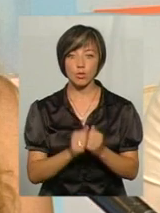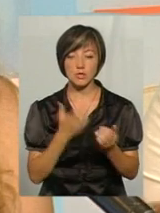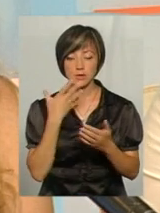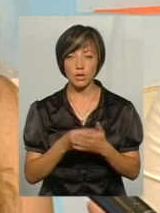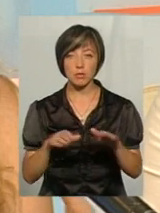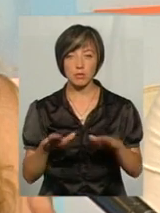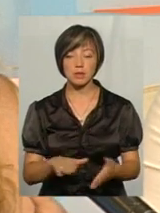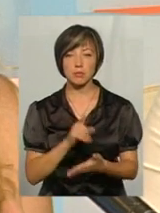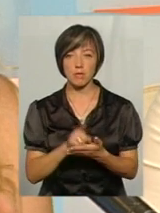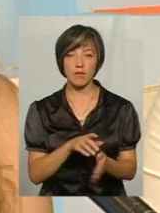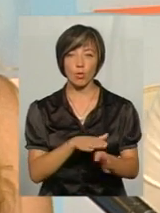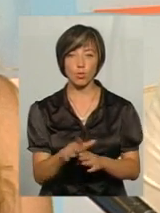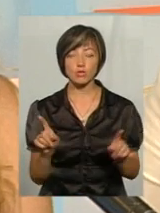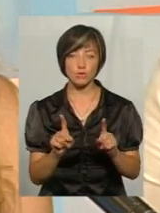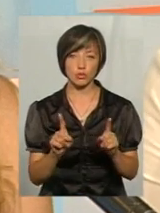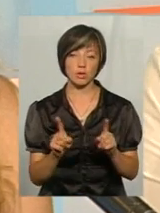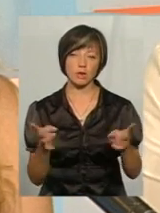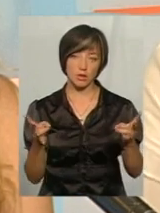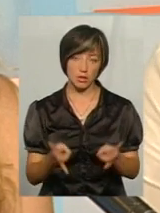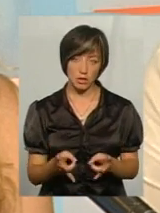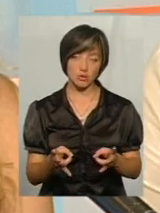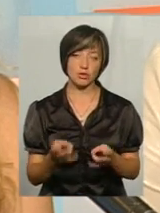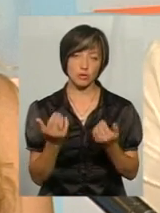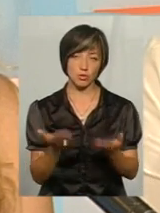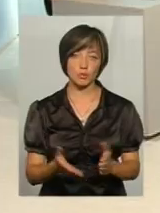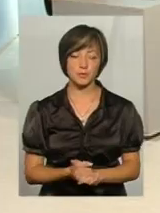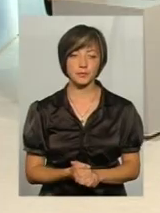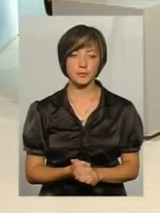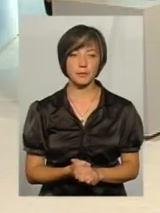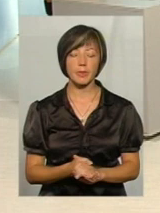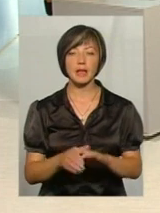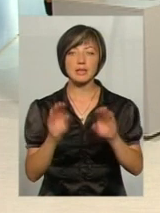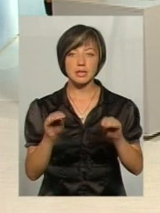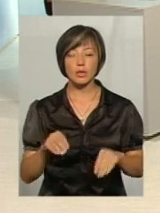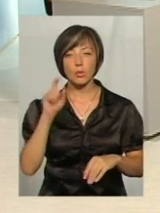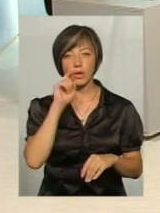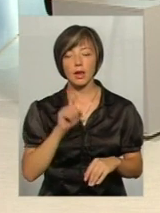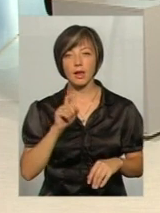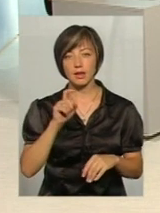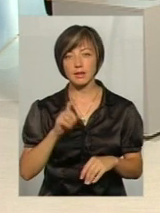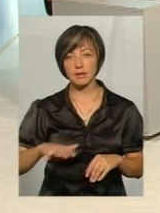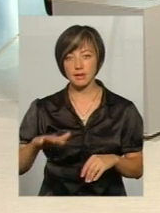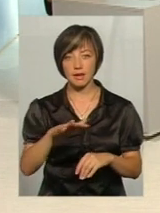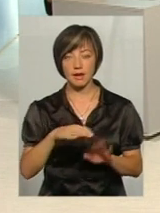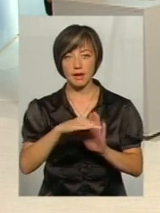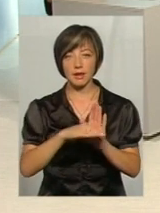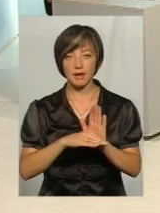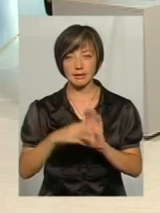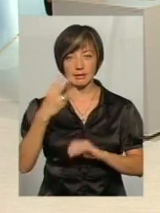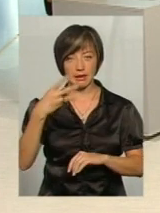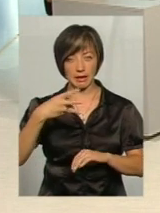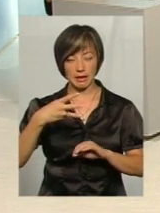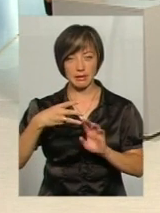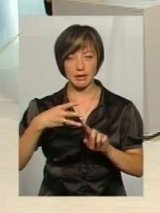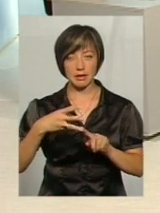своєму місці має виконувати те, що належить йому. Так, адже за статистикою Україна це стоїть у рейтингу третя